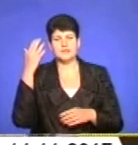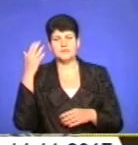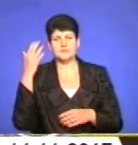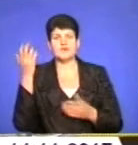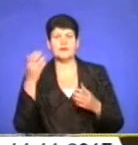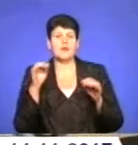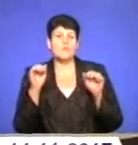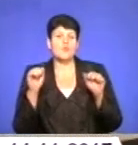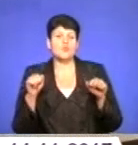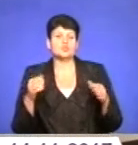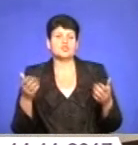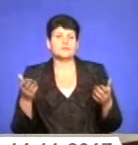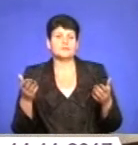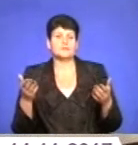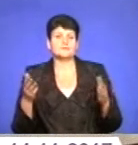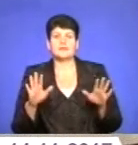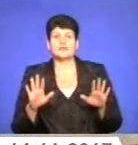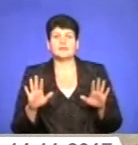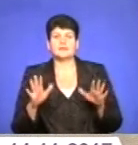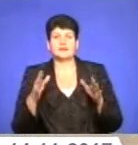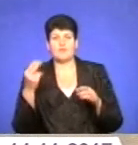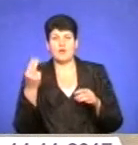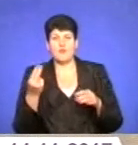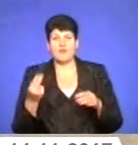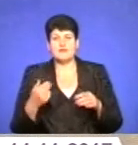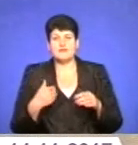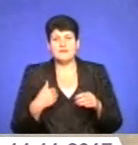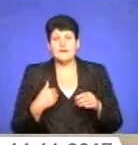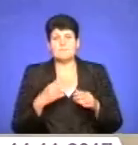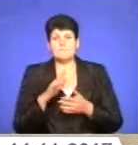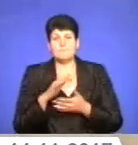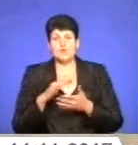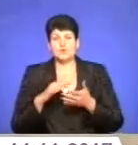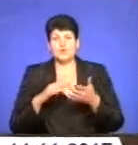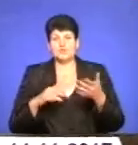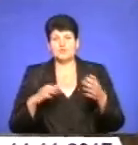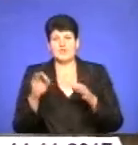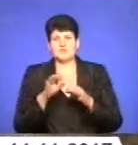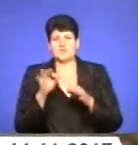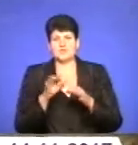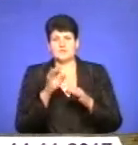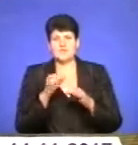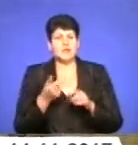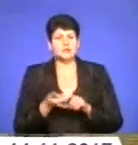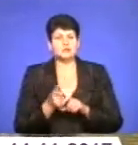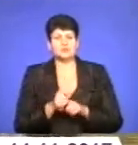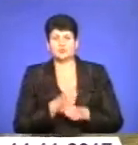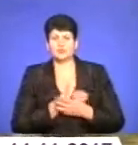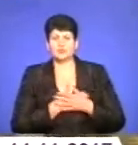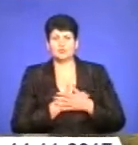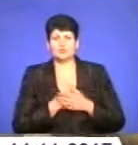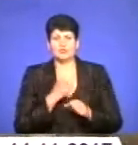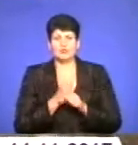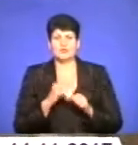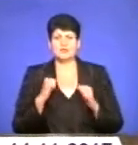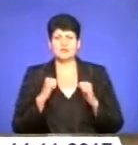які, може, не склалися в малюванні, я їх продовжила в вишивці. Я люблю дуже роботи